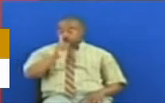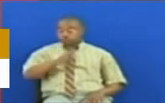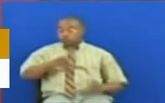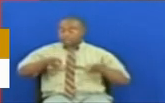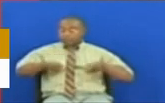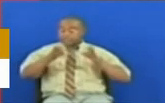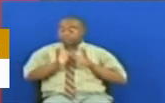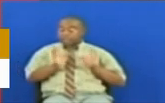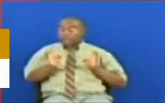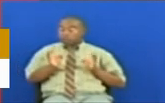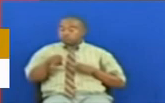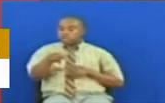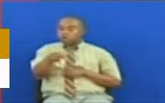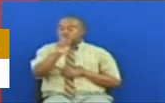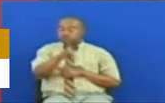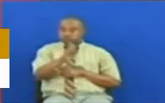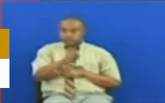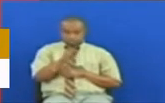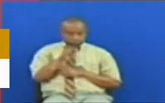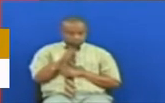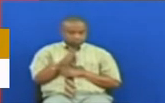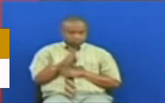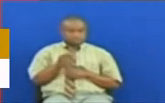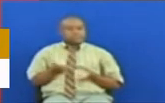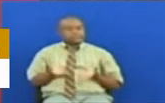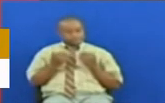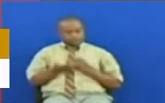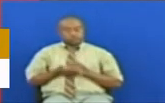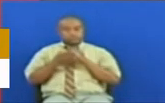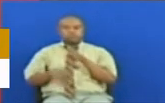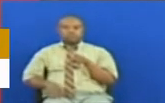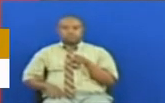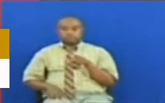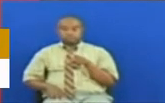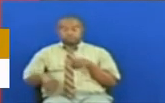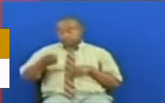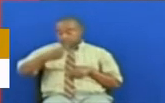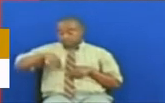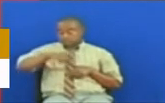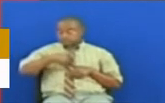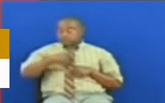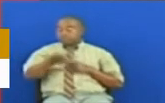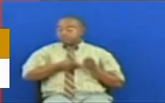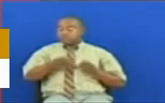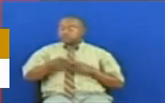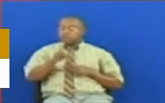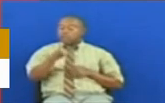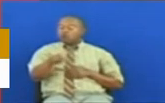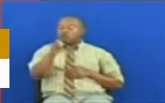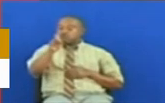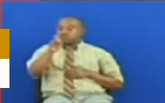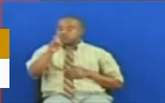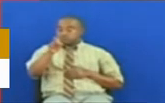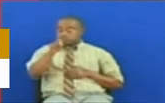kwetu ndio itatibu hili. Na sisi hii biashara ya uvuvi wa bahari kuu